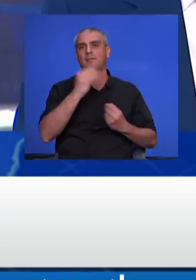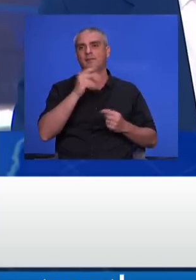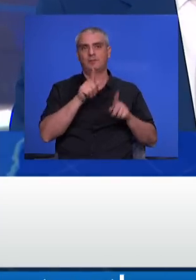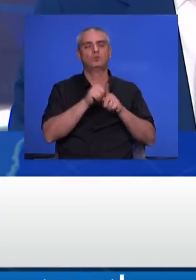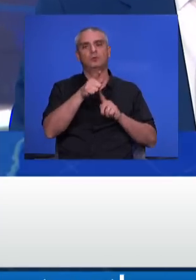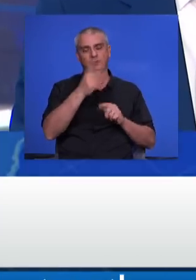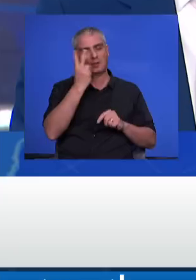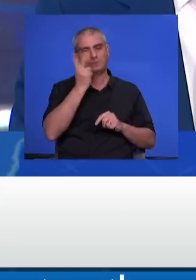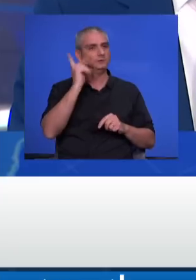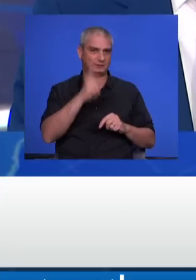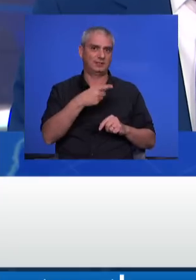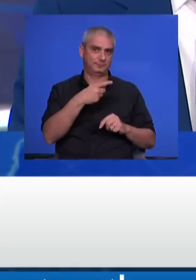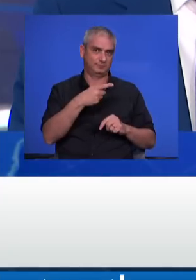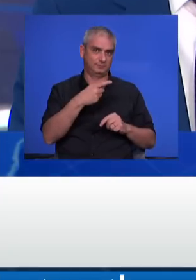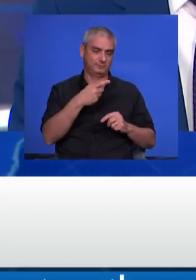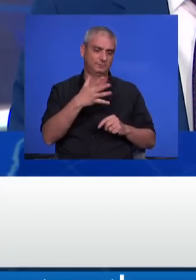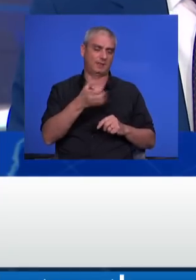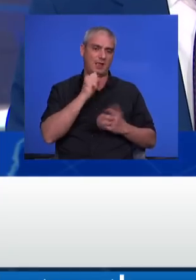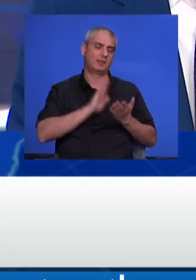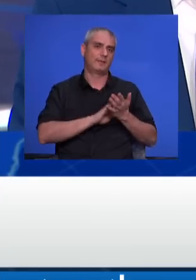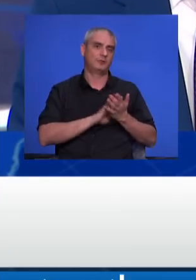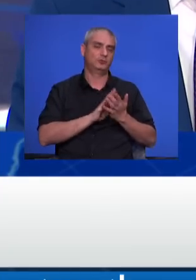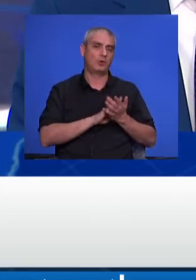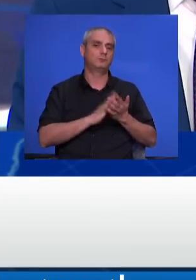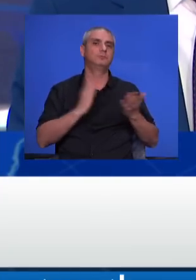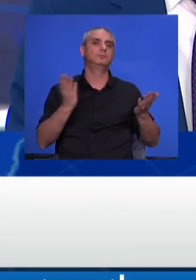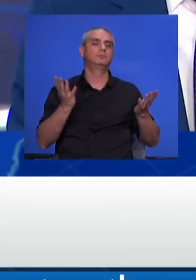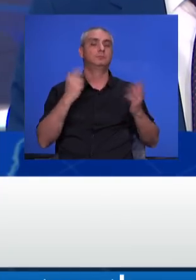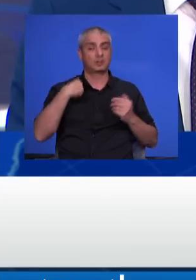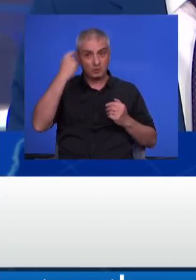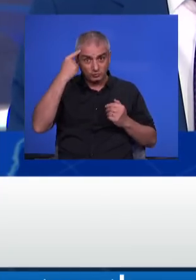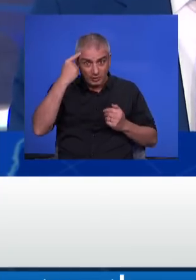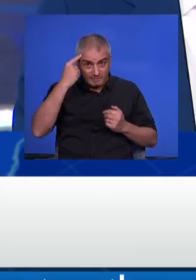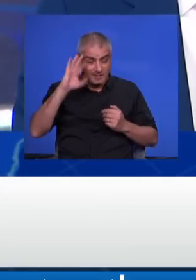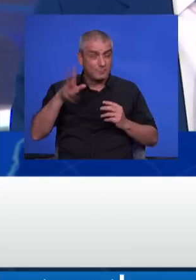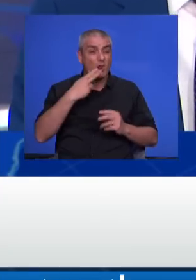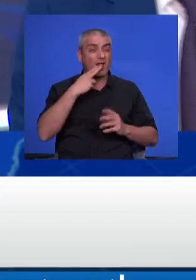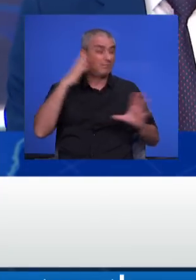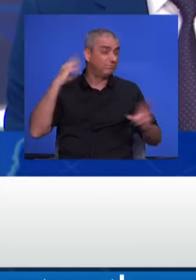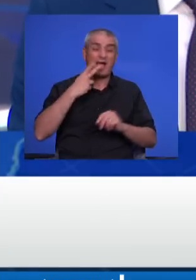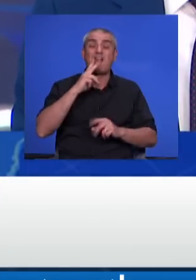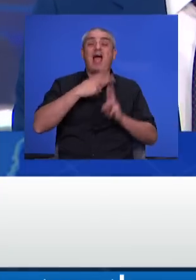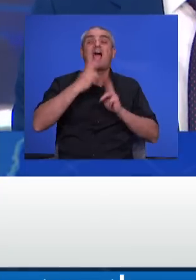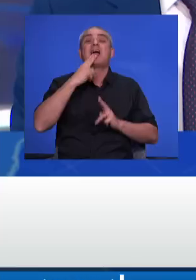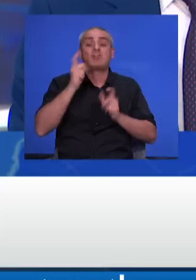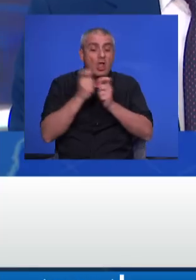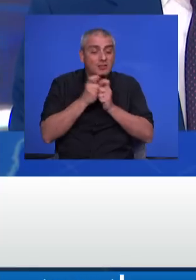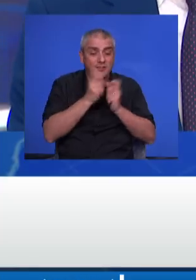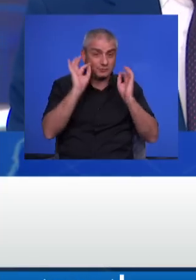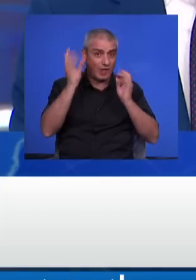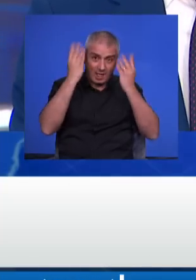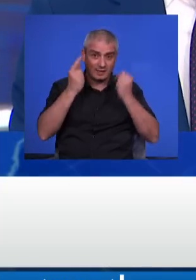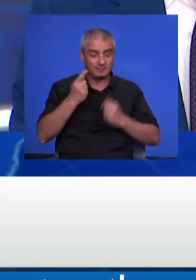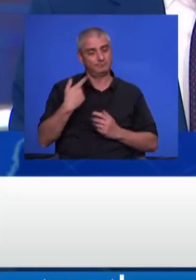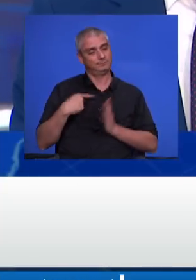כמובן יצטרכו להילקח בחשבון. ככה שאני חושב שעם כל ההבטחות, רק ההבטחות המגזריות שלהם, לבוא